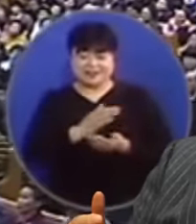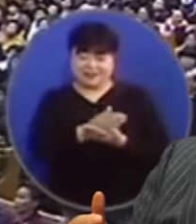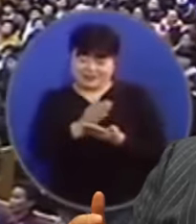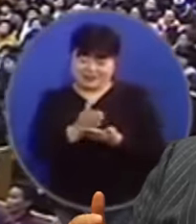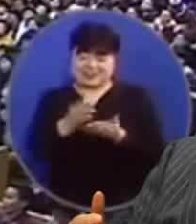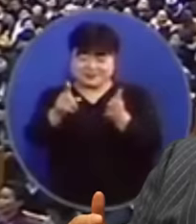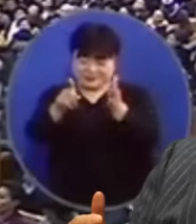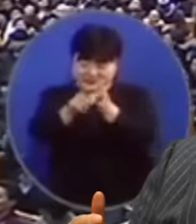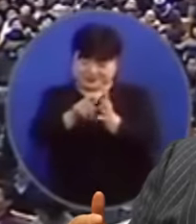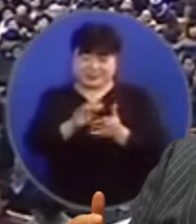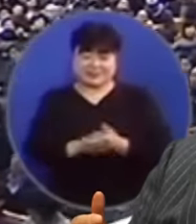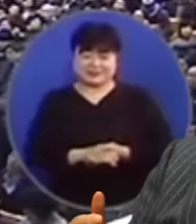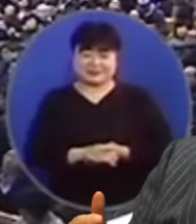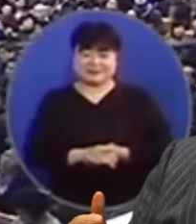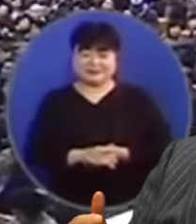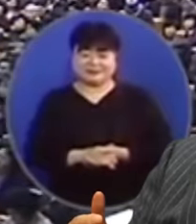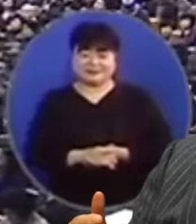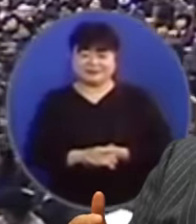것을 믿습니다.